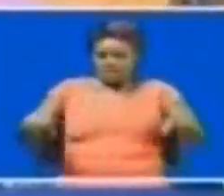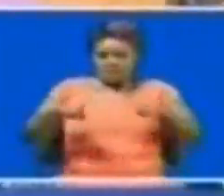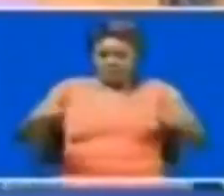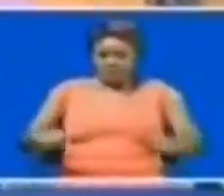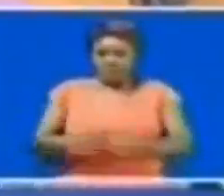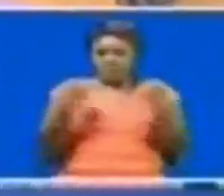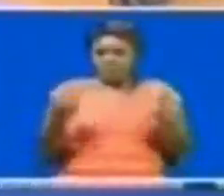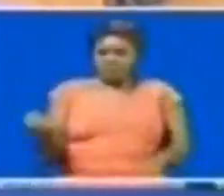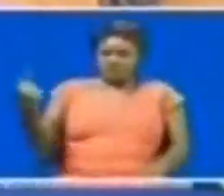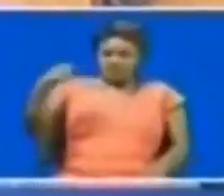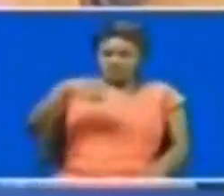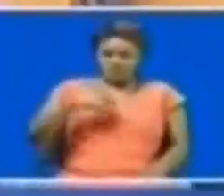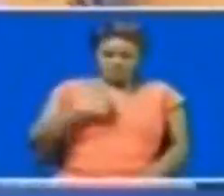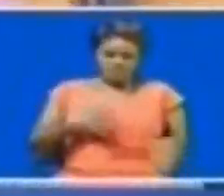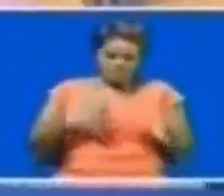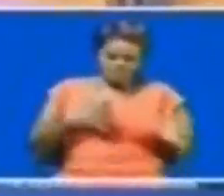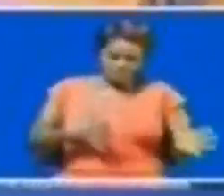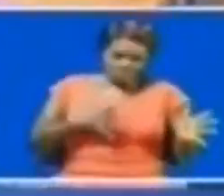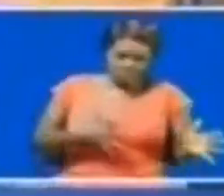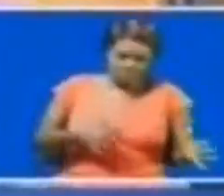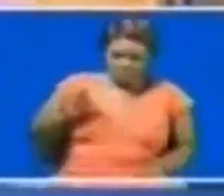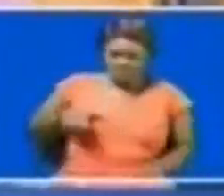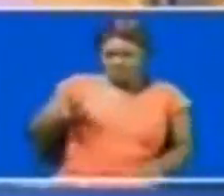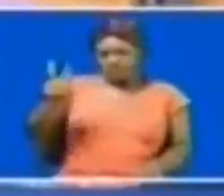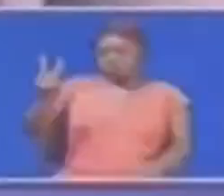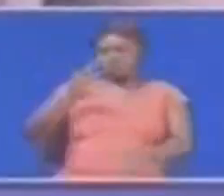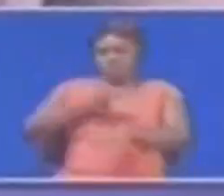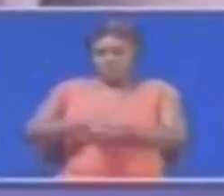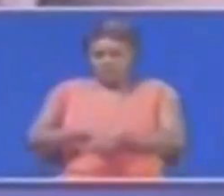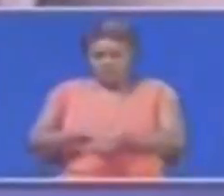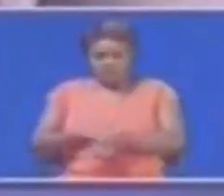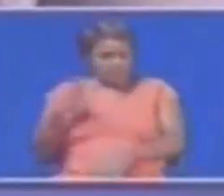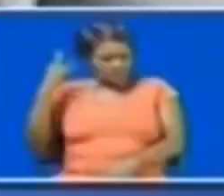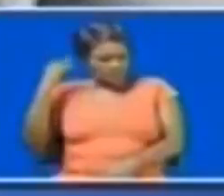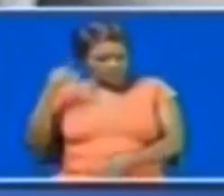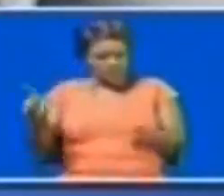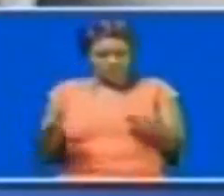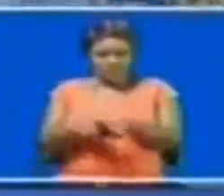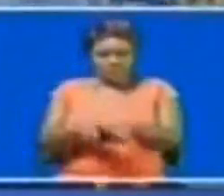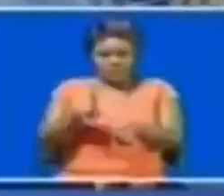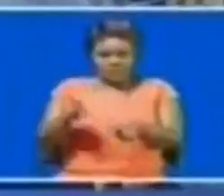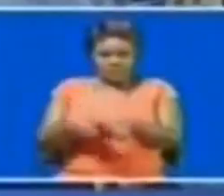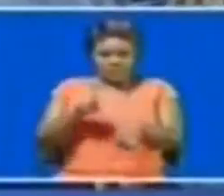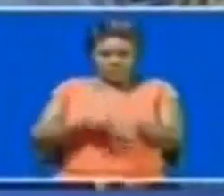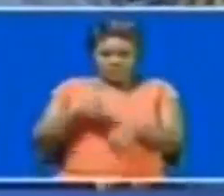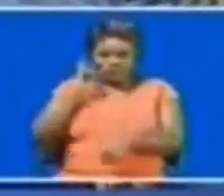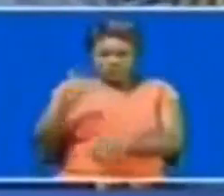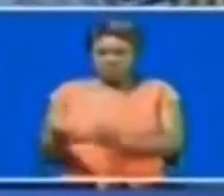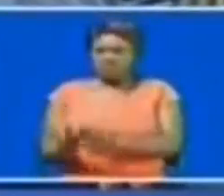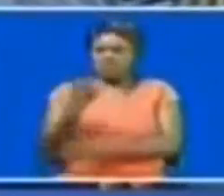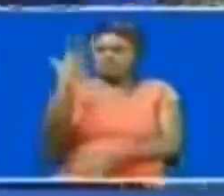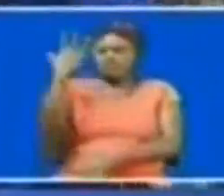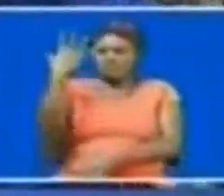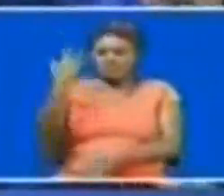bumps. Na tukakuja, nikakuja mbio mbio, ndio nikakuta wamama wawili ambao nao walikuwa wamesikia. Na wakati huo tukaona moshi kubwa